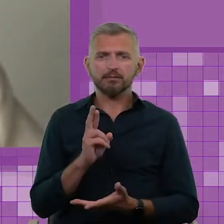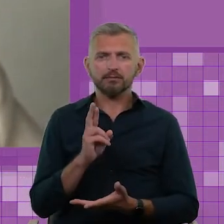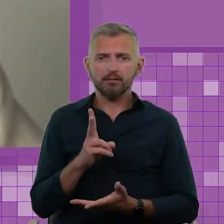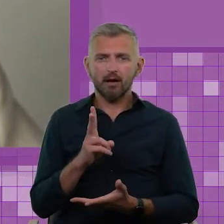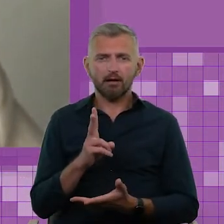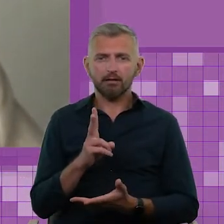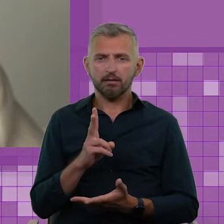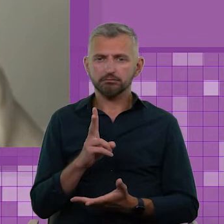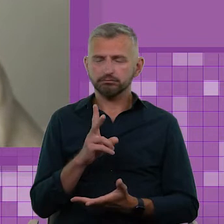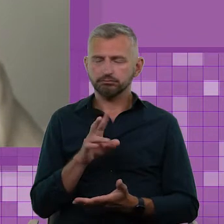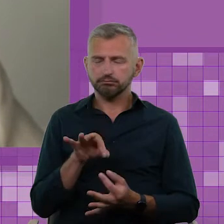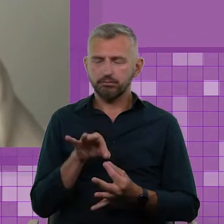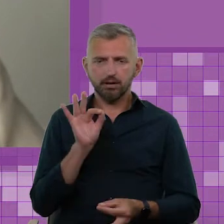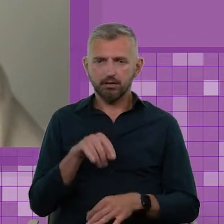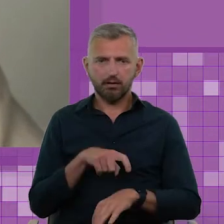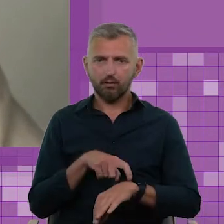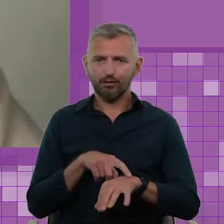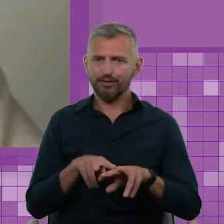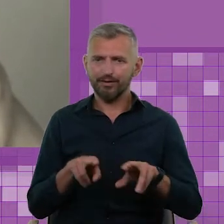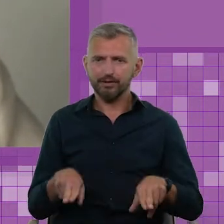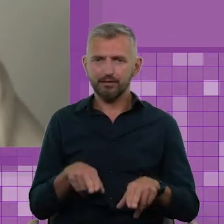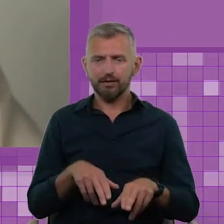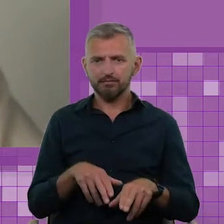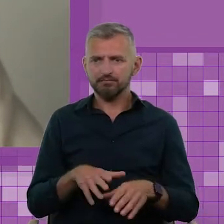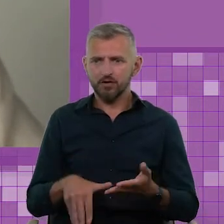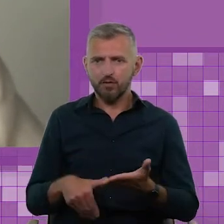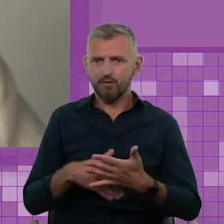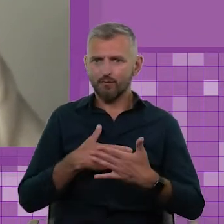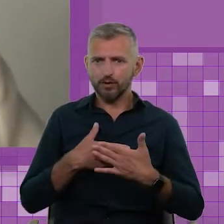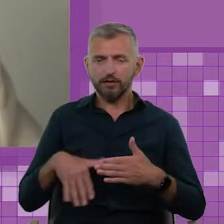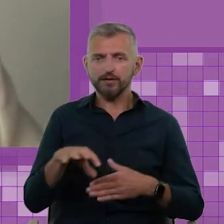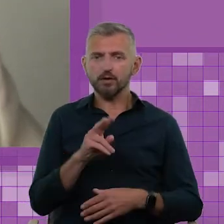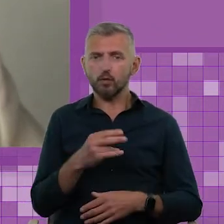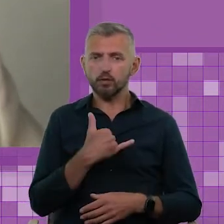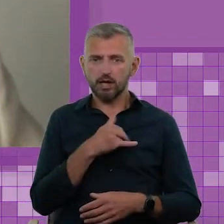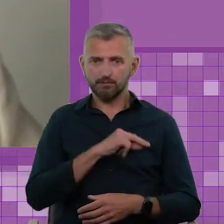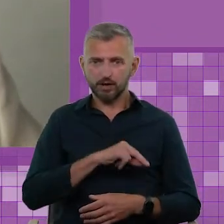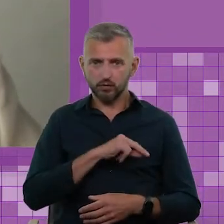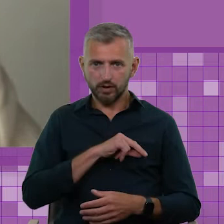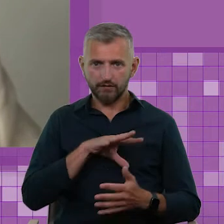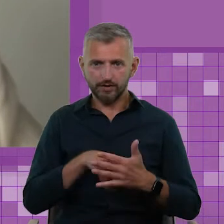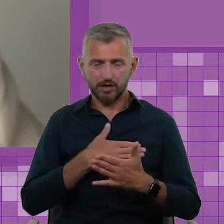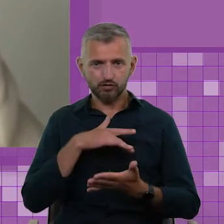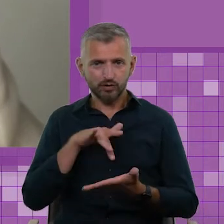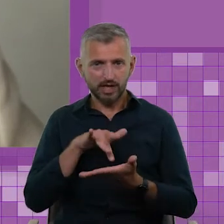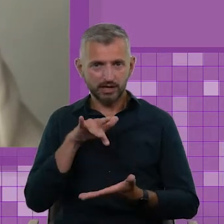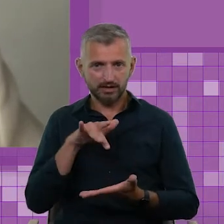як годинничок за рахунок волонтерської історії, і всі в нас, хто працює в Health Green Center, кажуть,